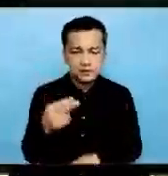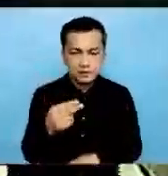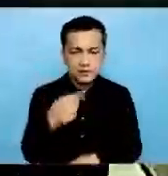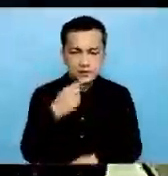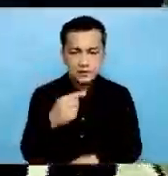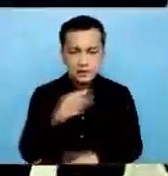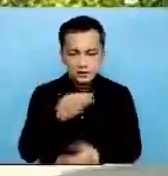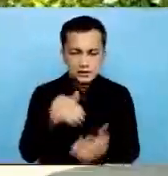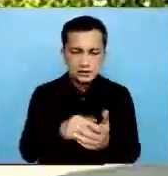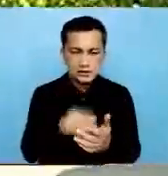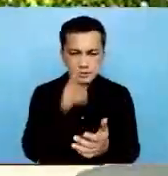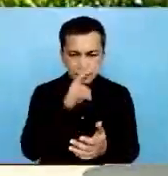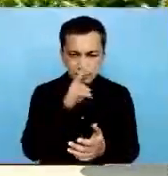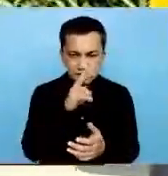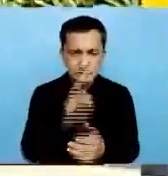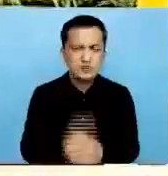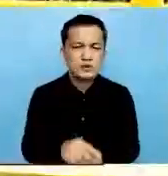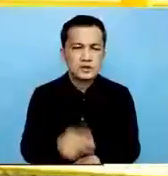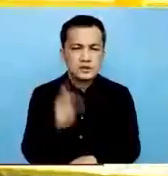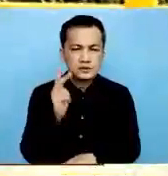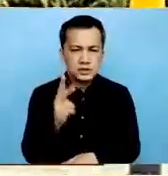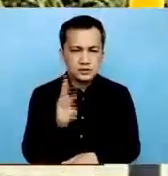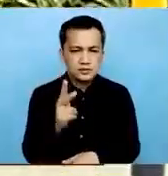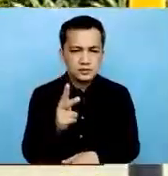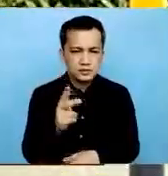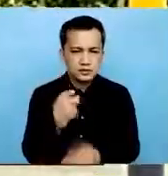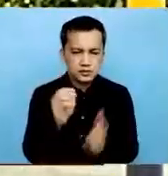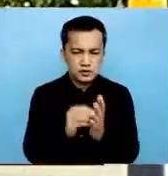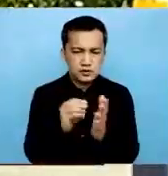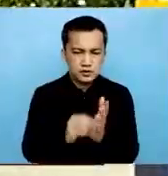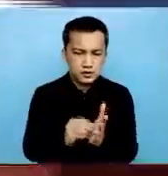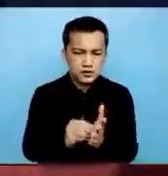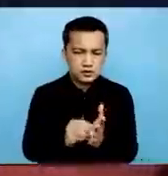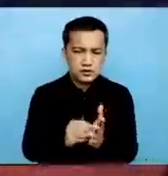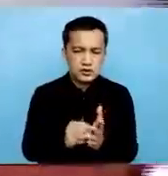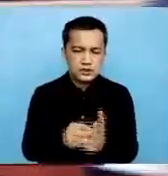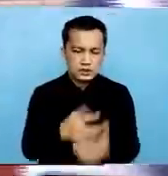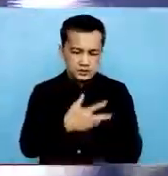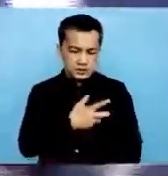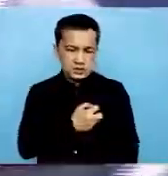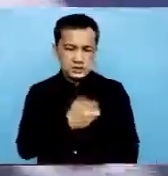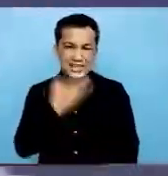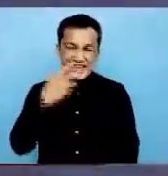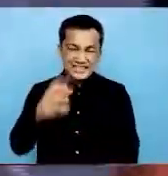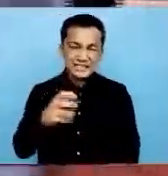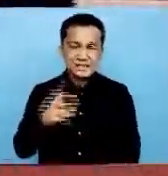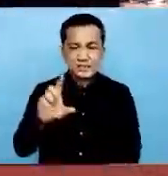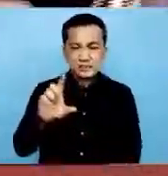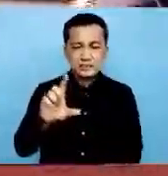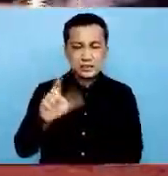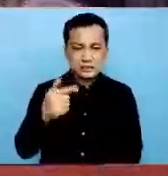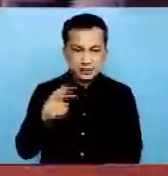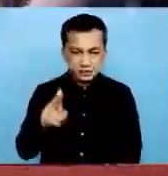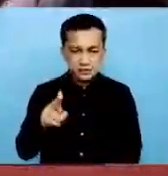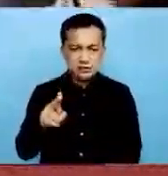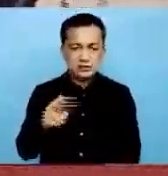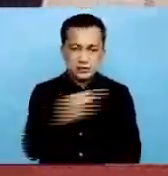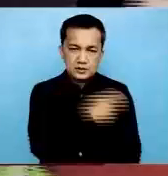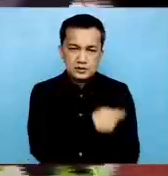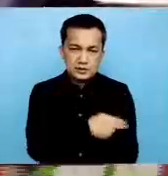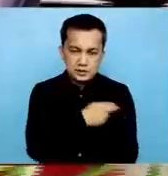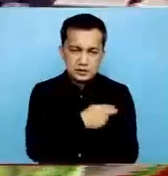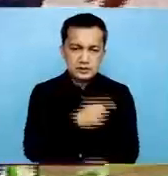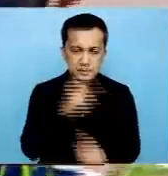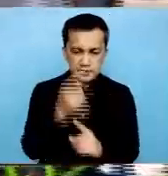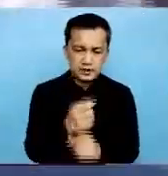Visayas, halos 30 ang naitalang kaso ng heat stroke sa mga LGU at health facilities sa buwan lang